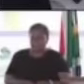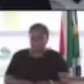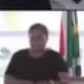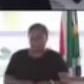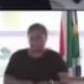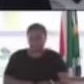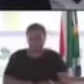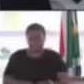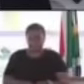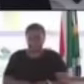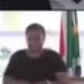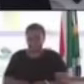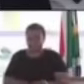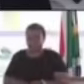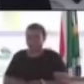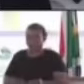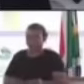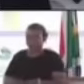exakile.